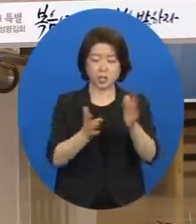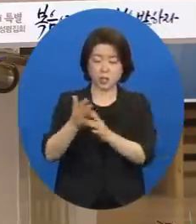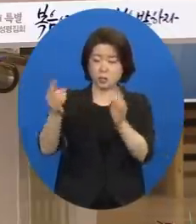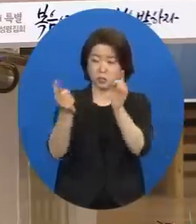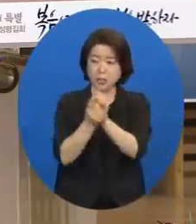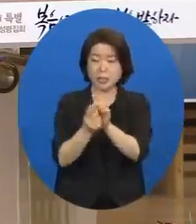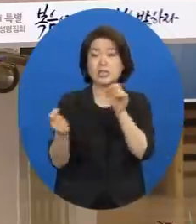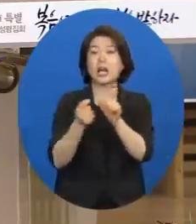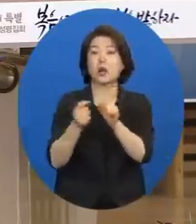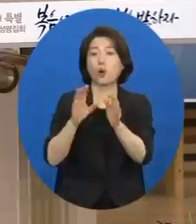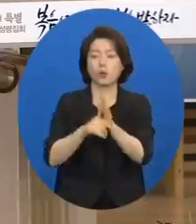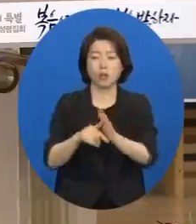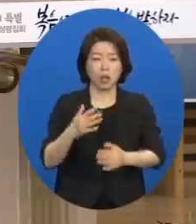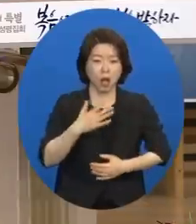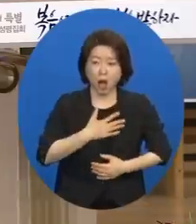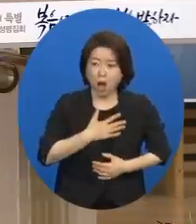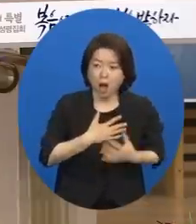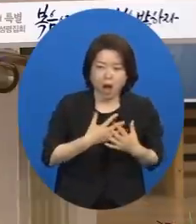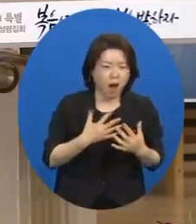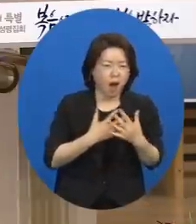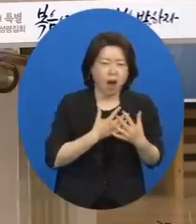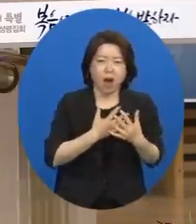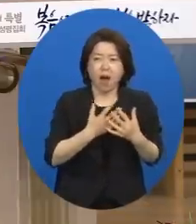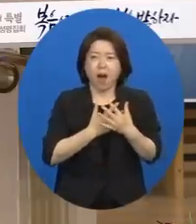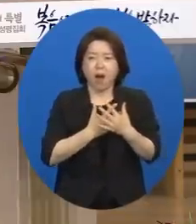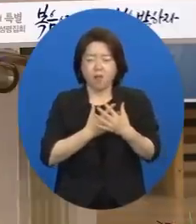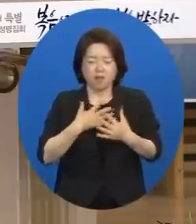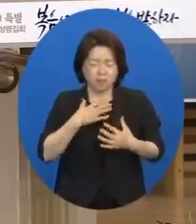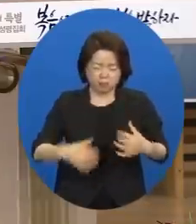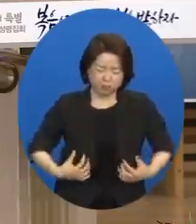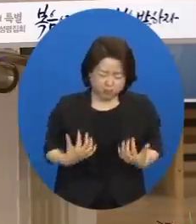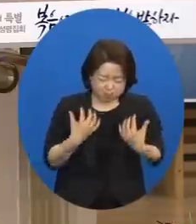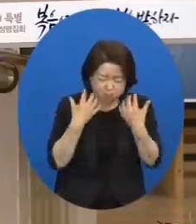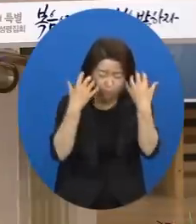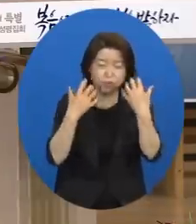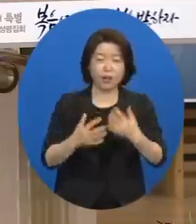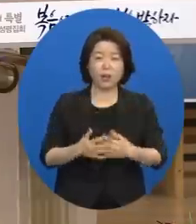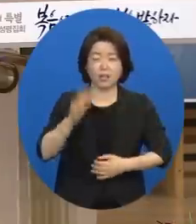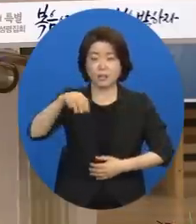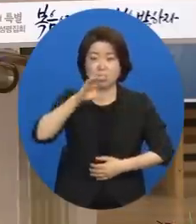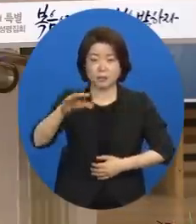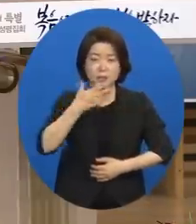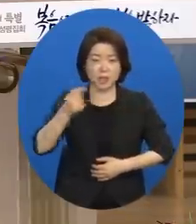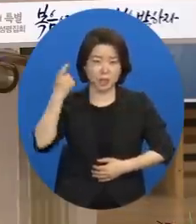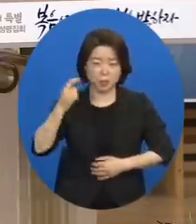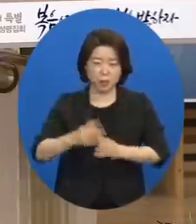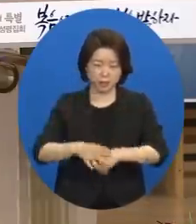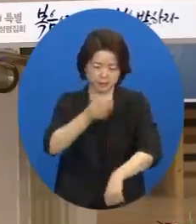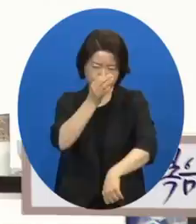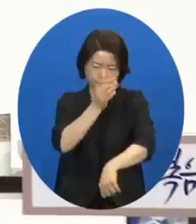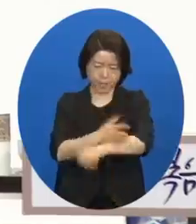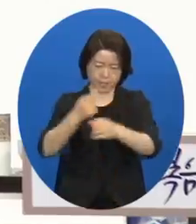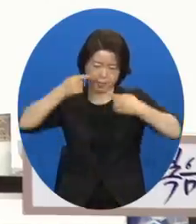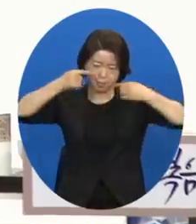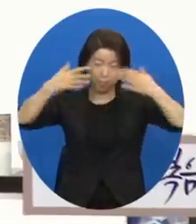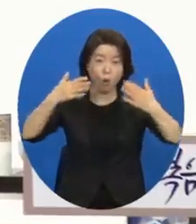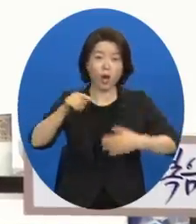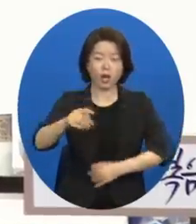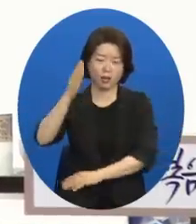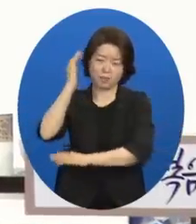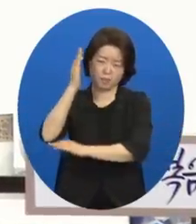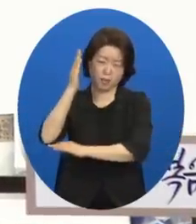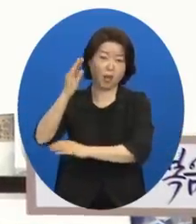돼가지고 가슴이 터지는 줄 알았습니다. 그때 십자가의 복음을 아주 단순, 명확,